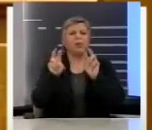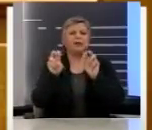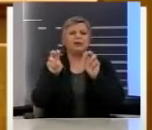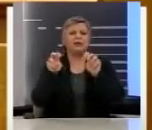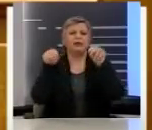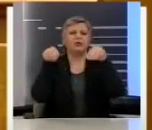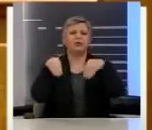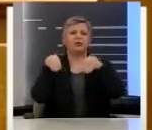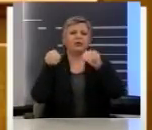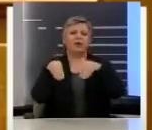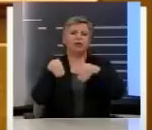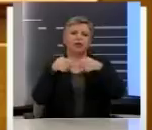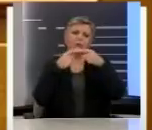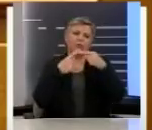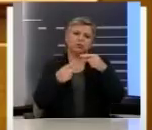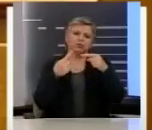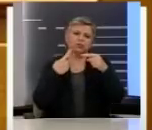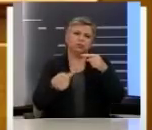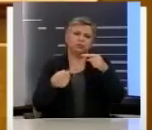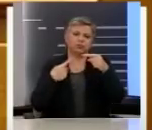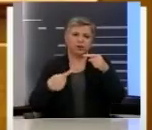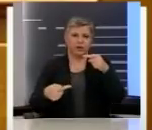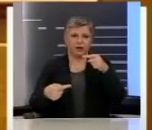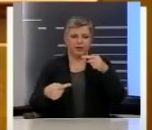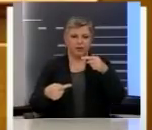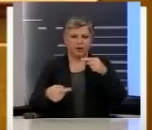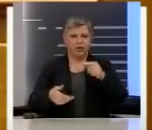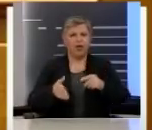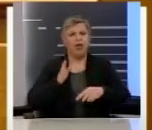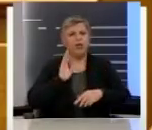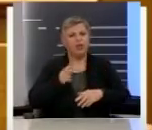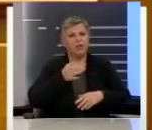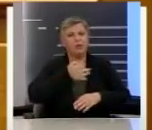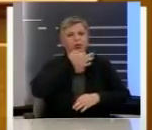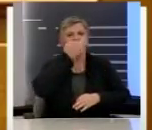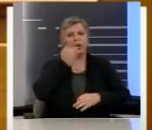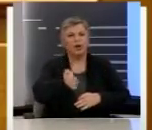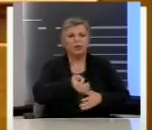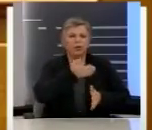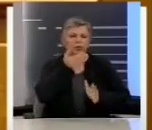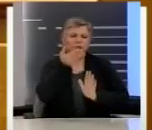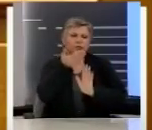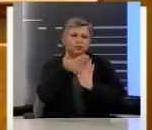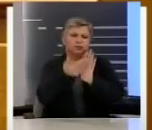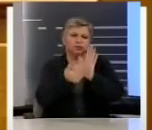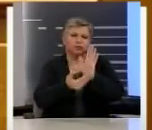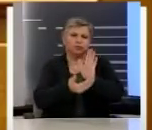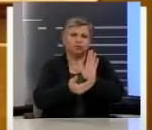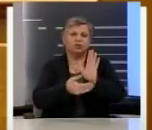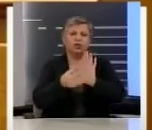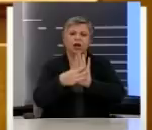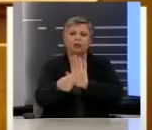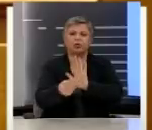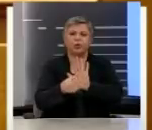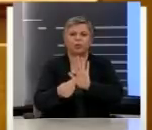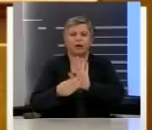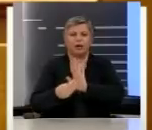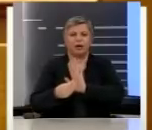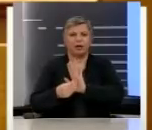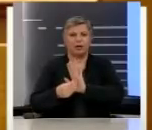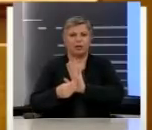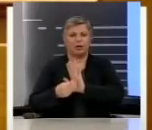Θα μπορούσαμε να αναφερθούμε σε δεκάδες παραδείγματα αποθητικών αντιλήψεων που οι σύγχρονες κοινωνίες με